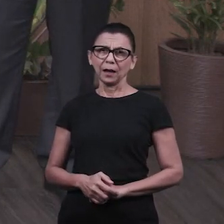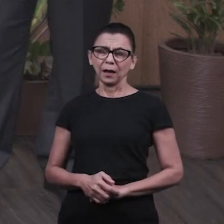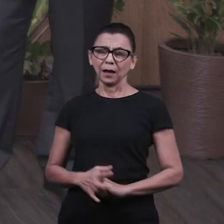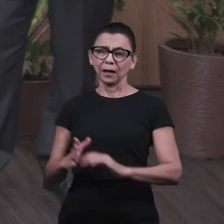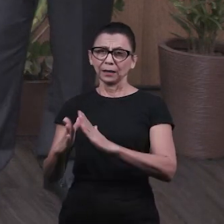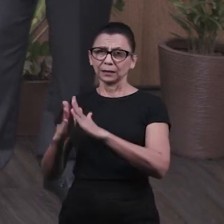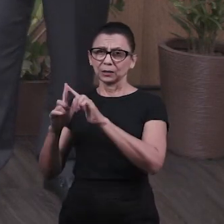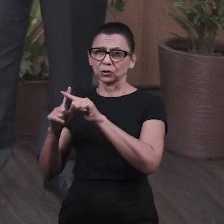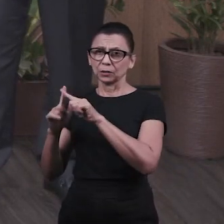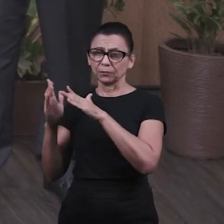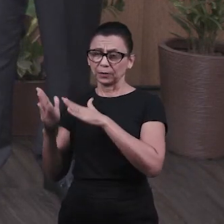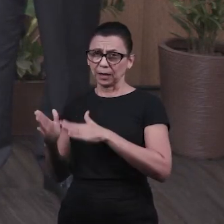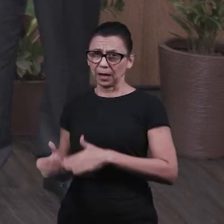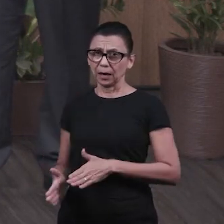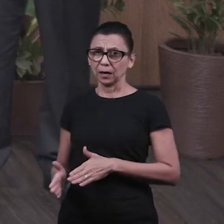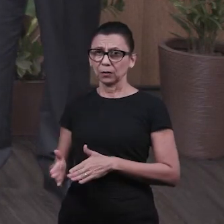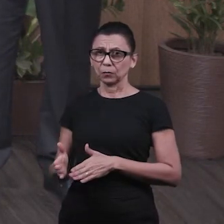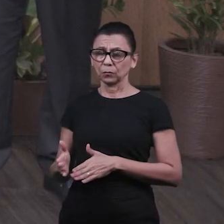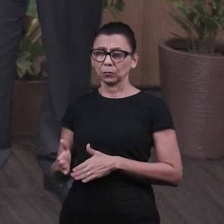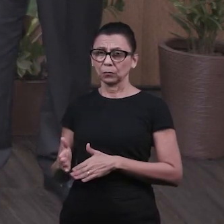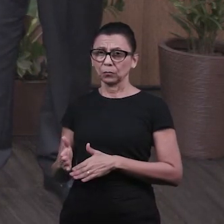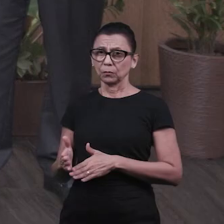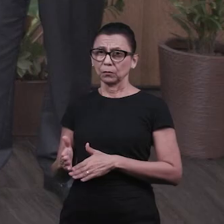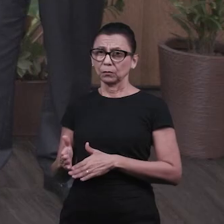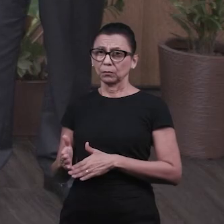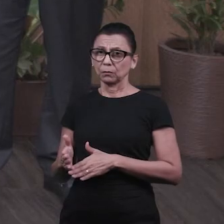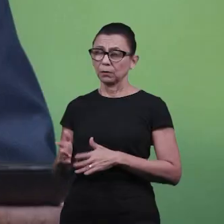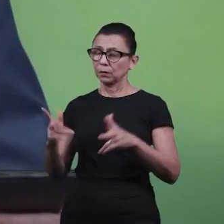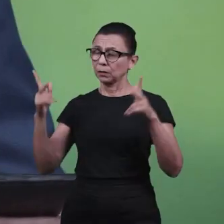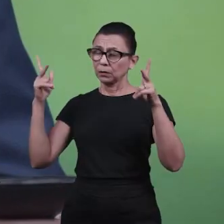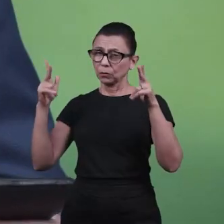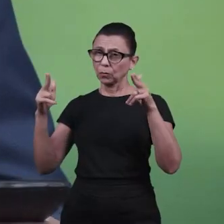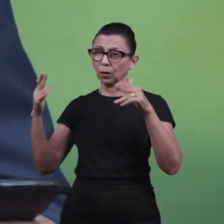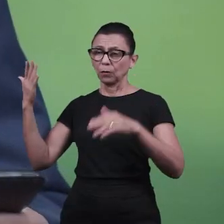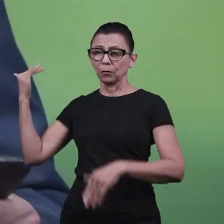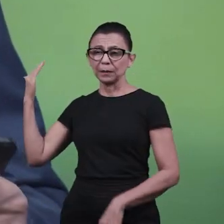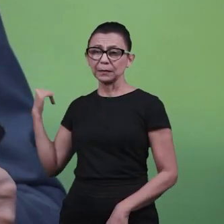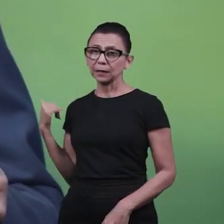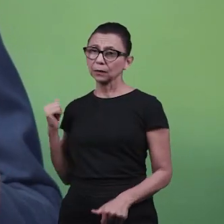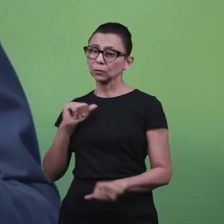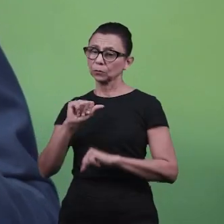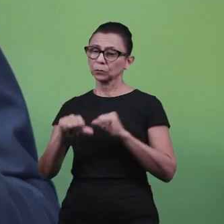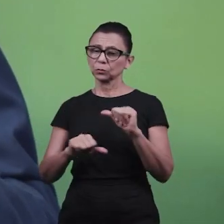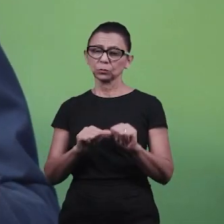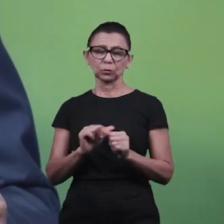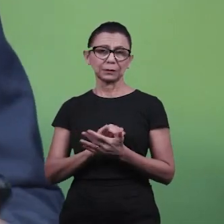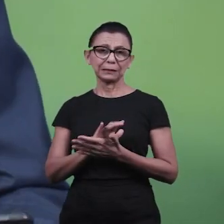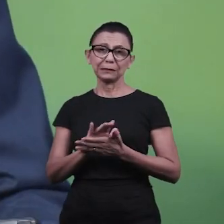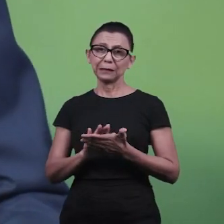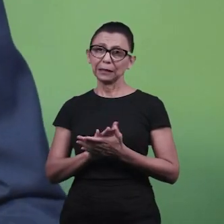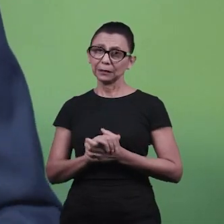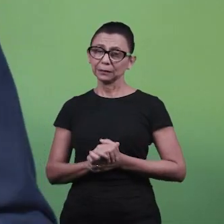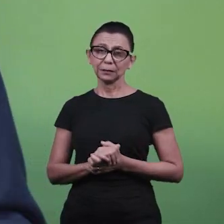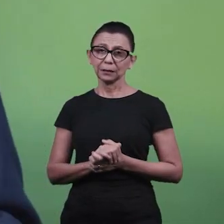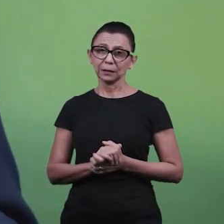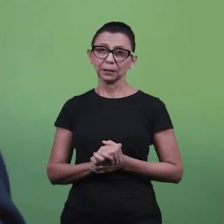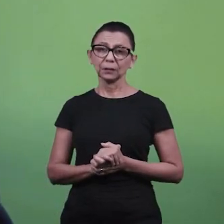Commencer par les pains sans levain. Le chrétien, c'est-à-dire la nourriture du chrétien, doit